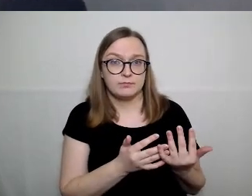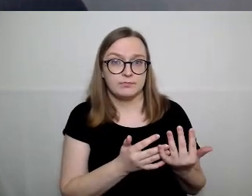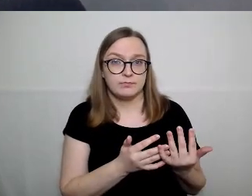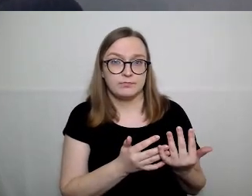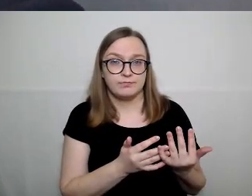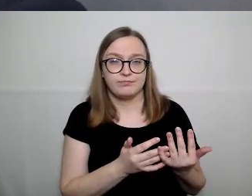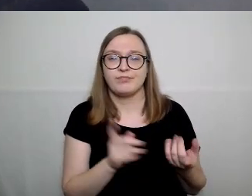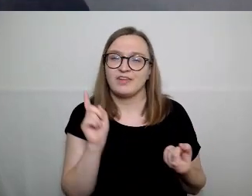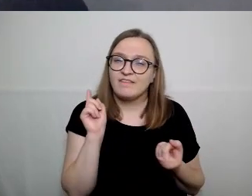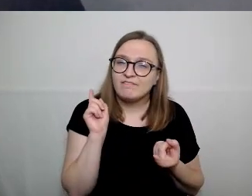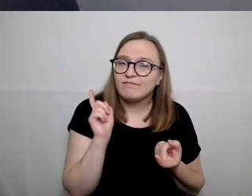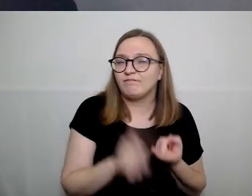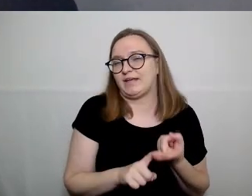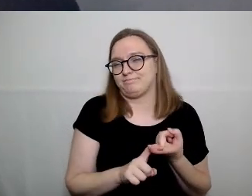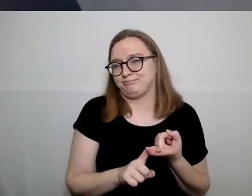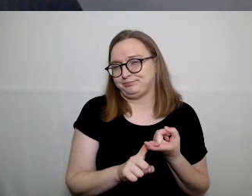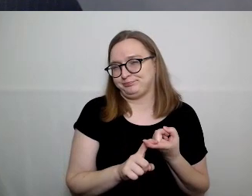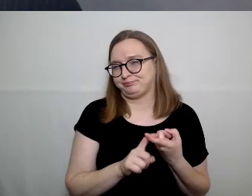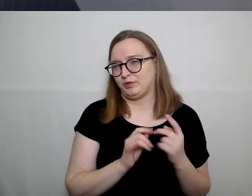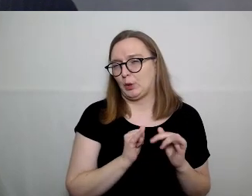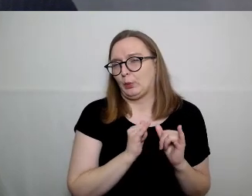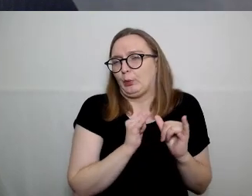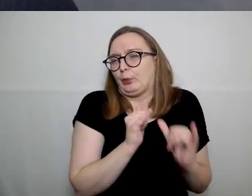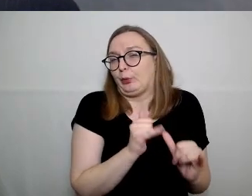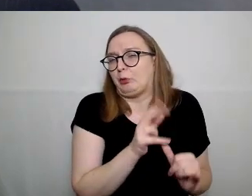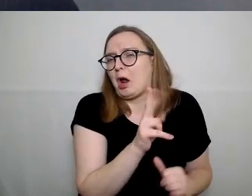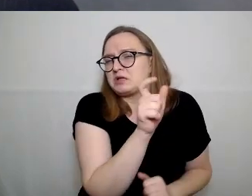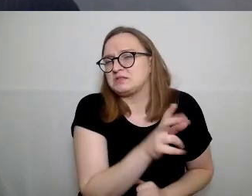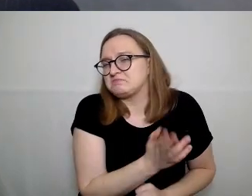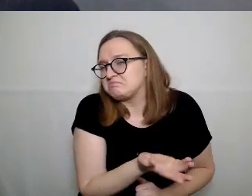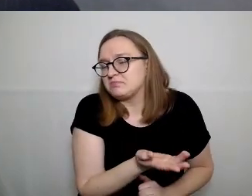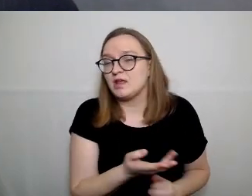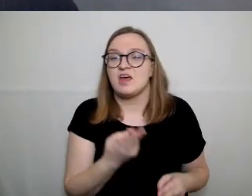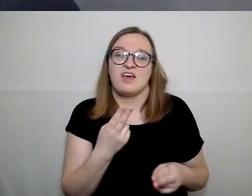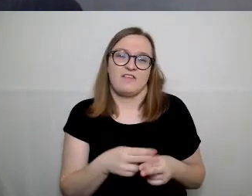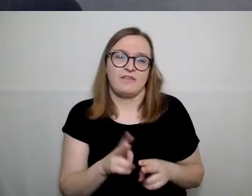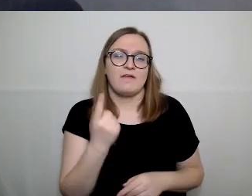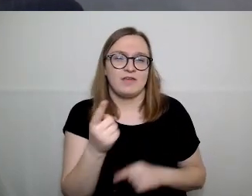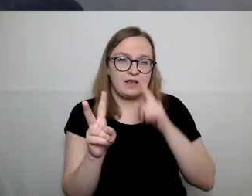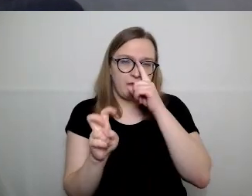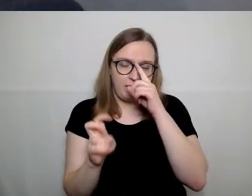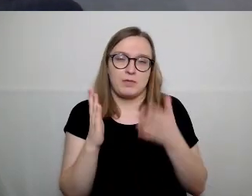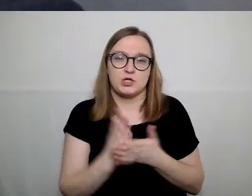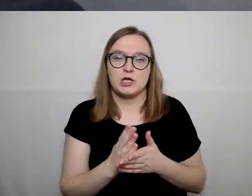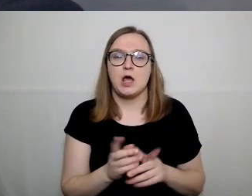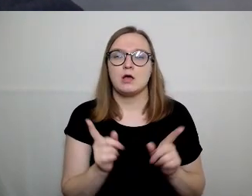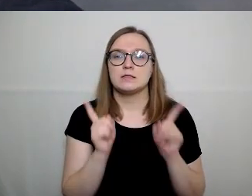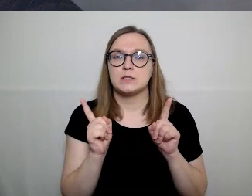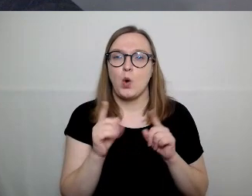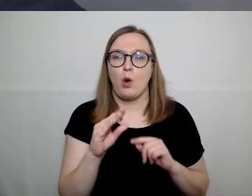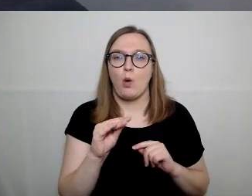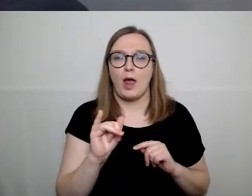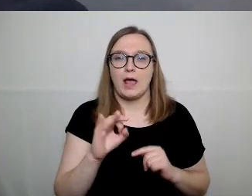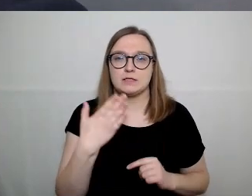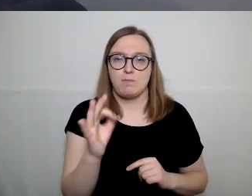kryptingus labai. Tai yra vienas iš tų klausimų, tai yra saugaus eismo komisija Šakiuose, kuri